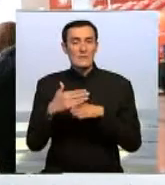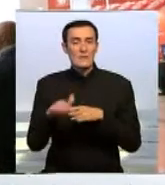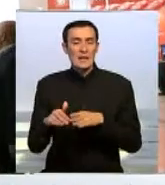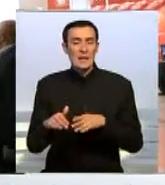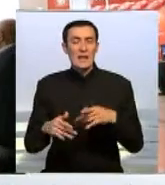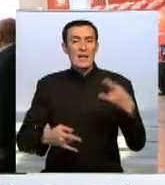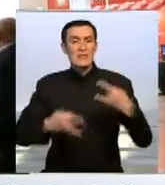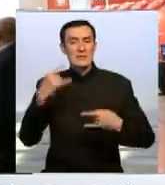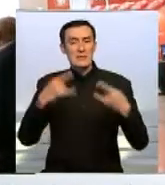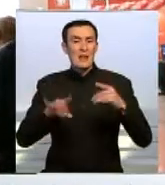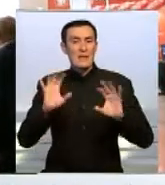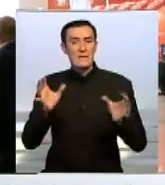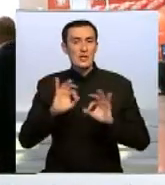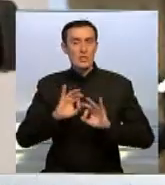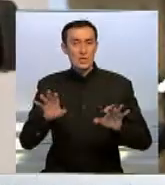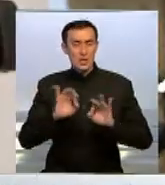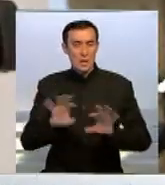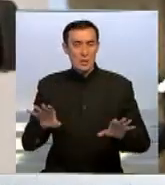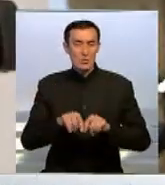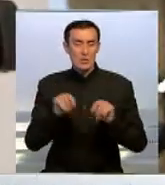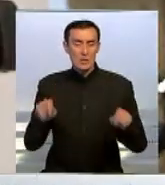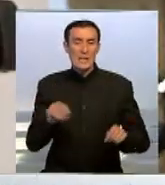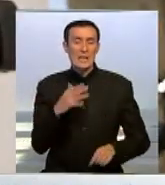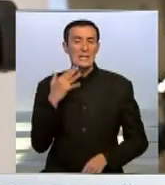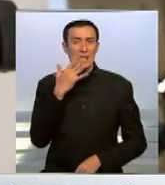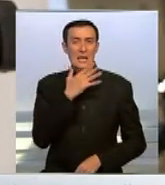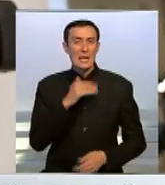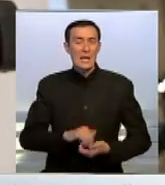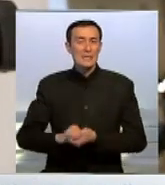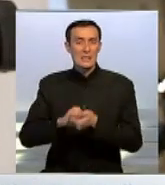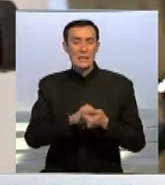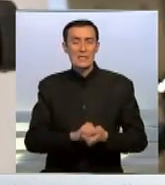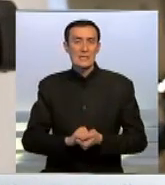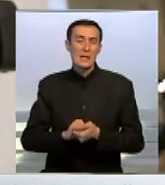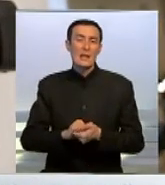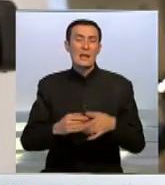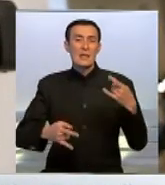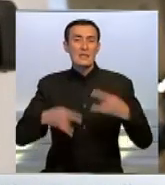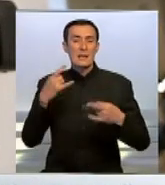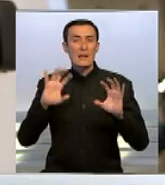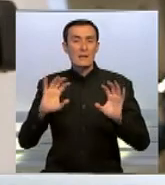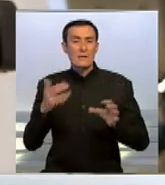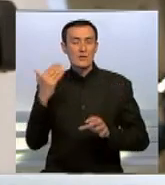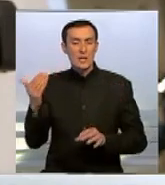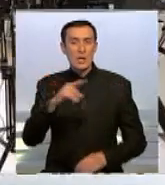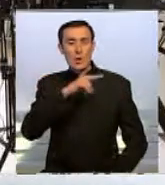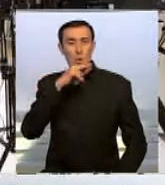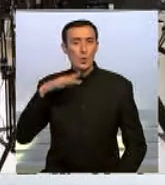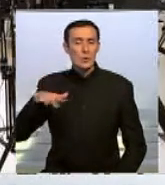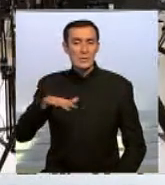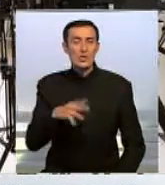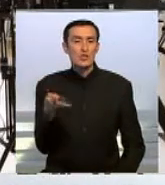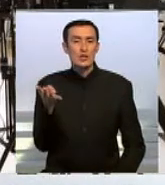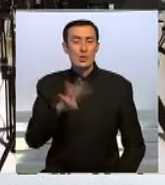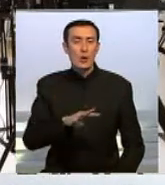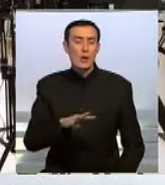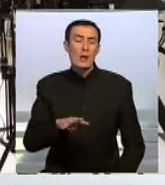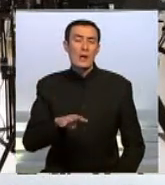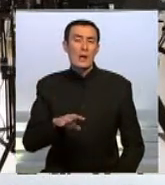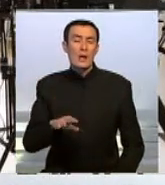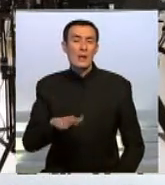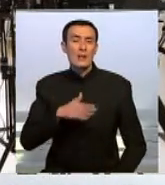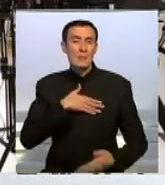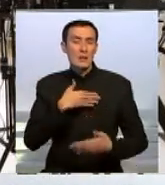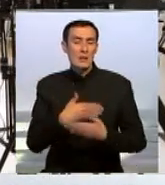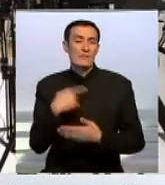сфере телевещания. Она учреждена Национальная ассоциация телерадиовещателей России, одна из четырех номинаций за